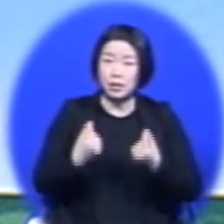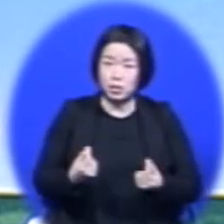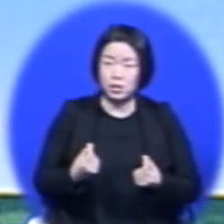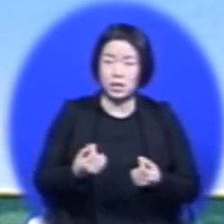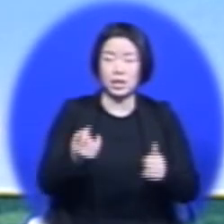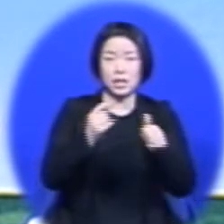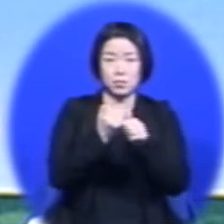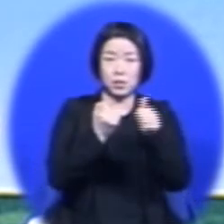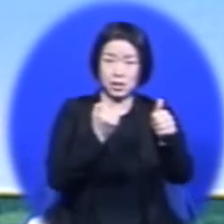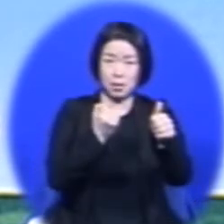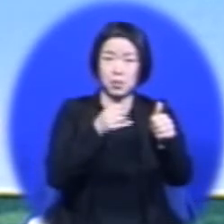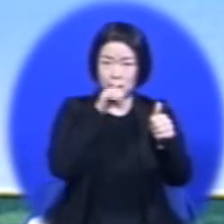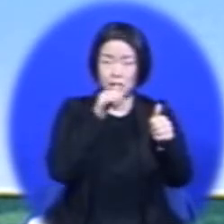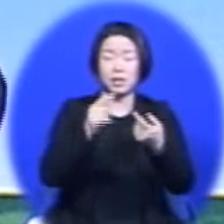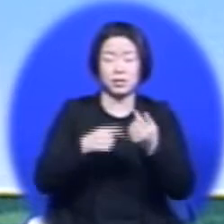겁니다.